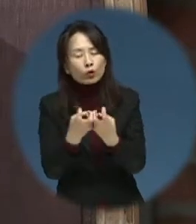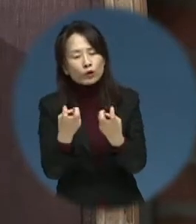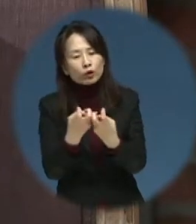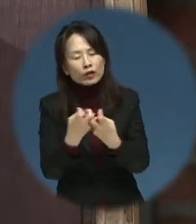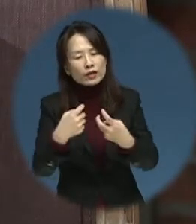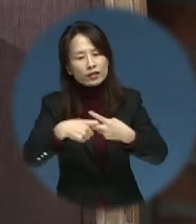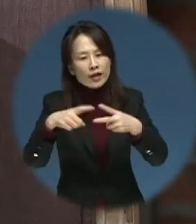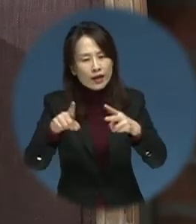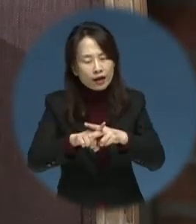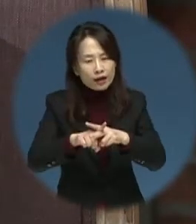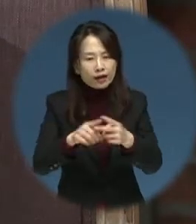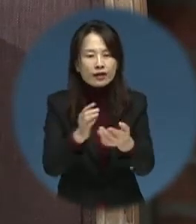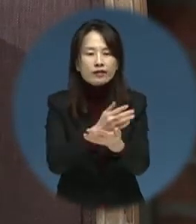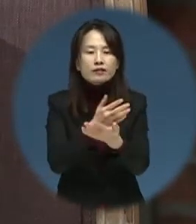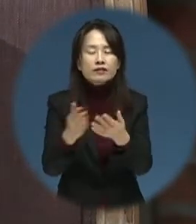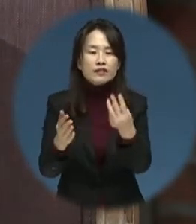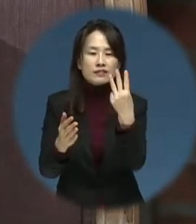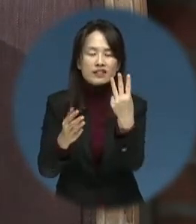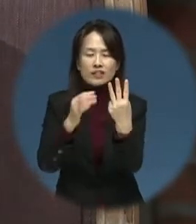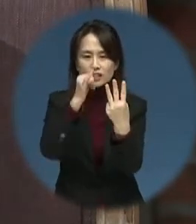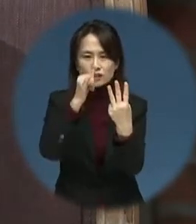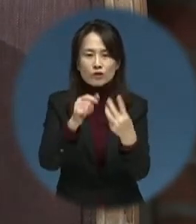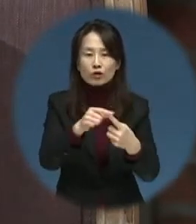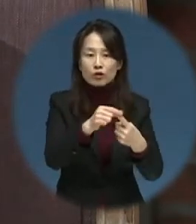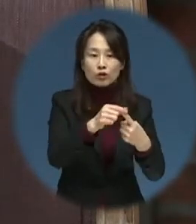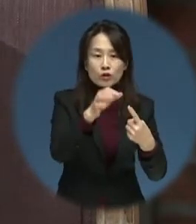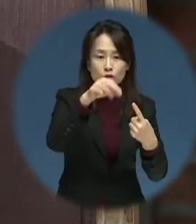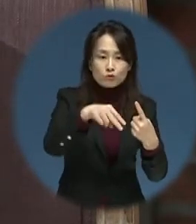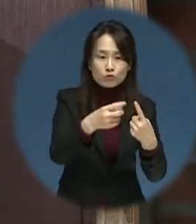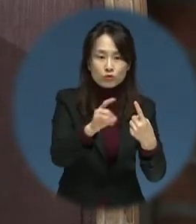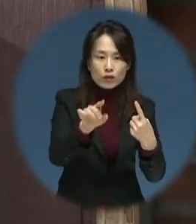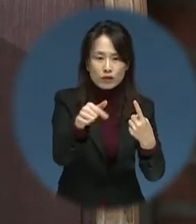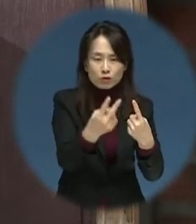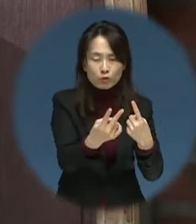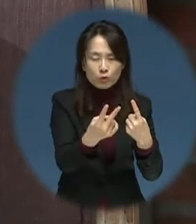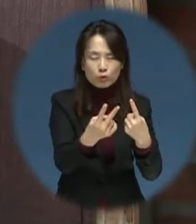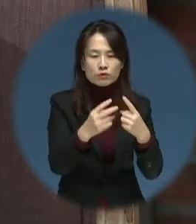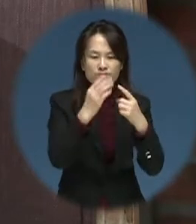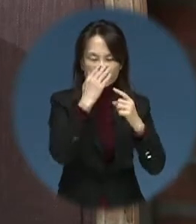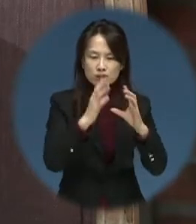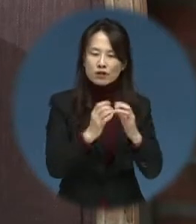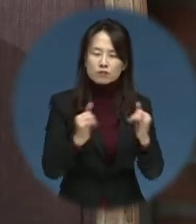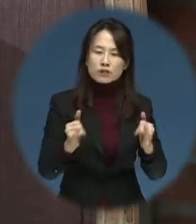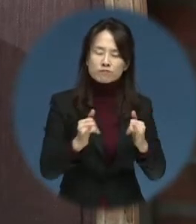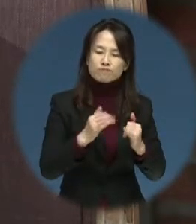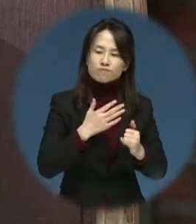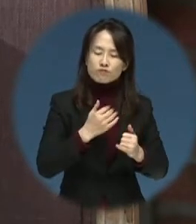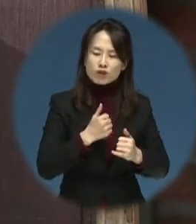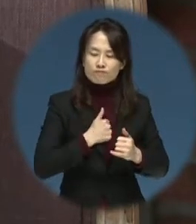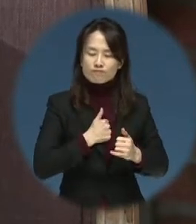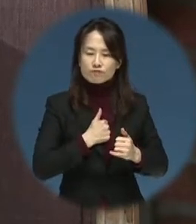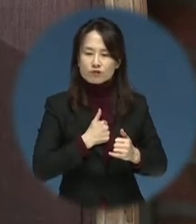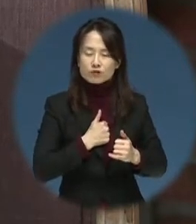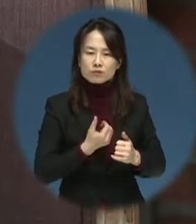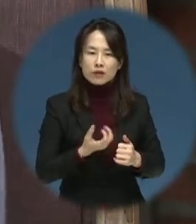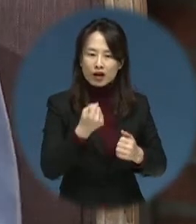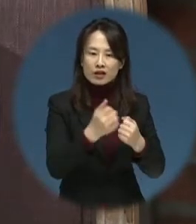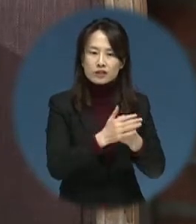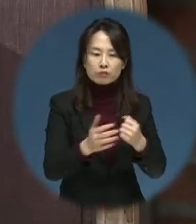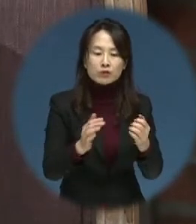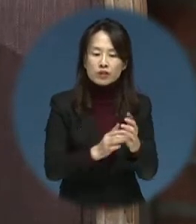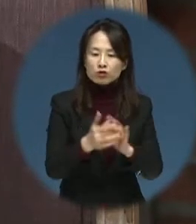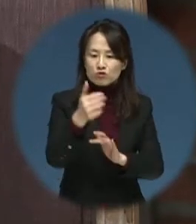예. 유대교는 유대 선민 사상을 가지고 있었기 때문에 그 예수님의 가르침을 잘랐죠.